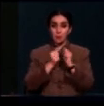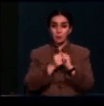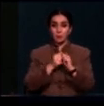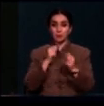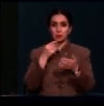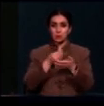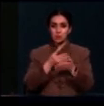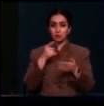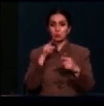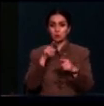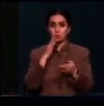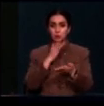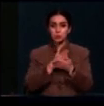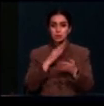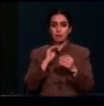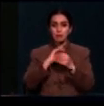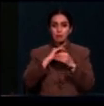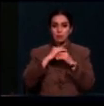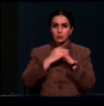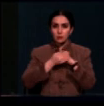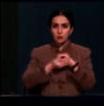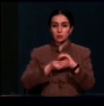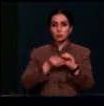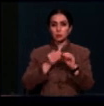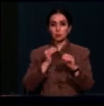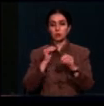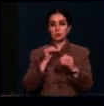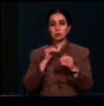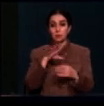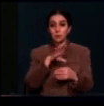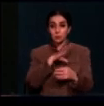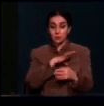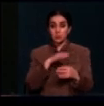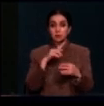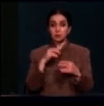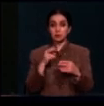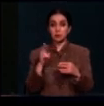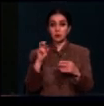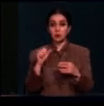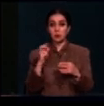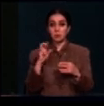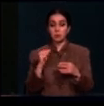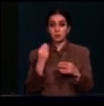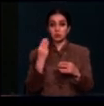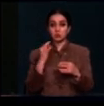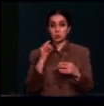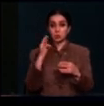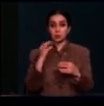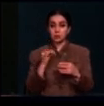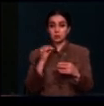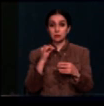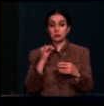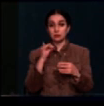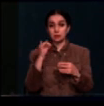при котором он приобретает гладкую, отполированную поверхность. Здесь были кабошоны, гранаты, как вы